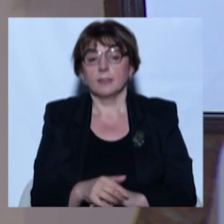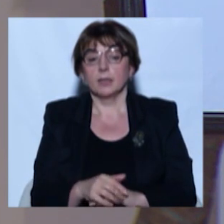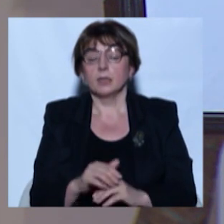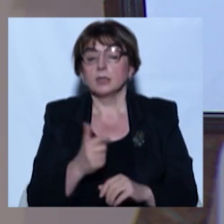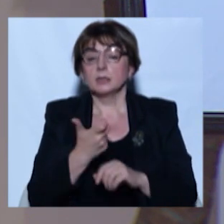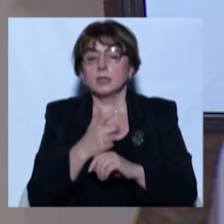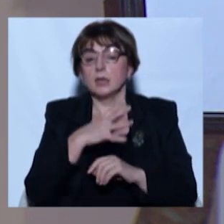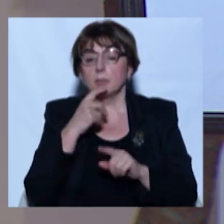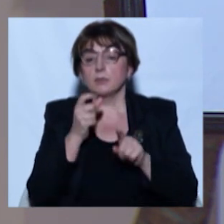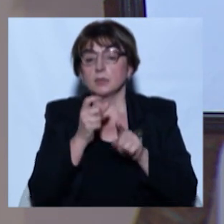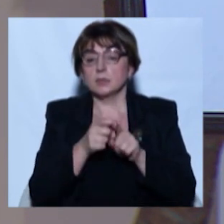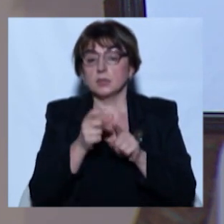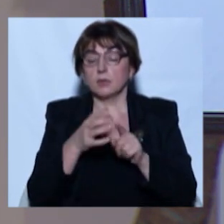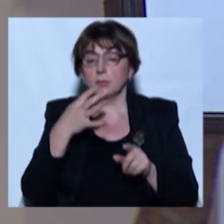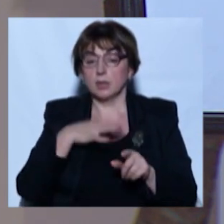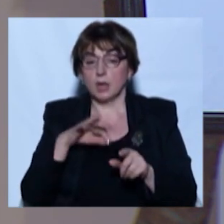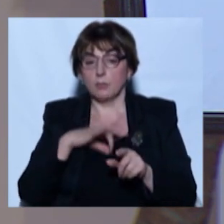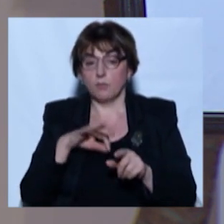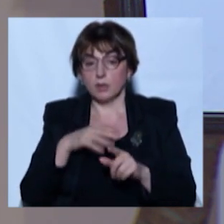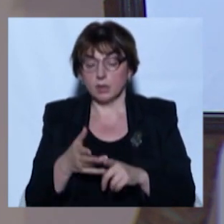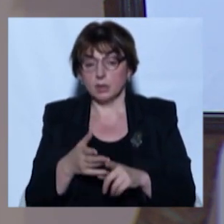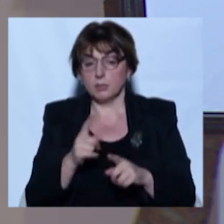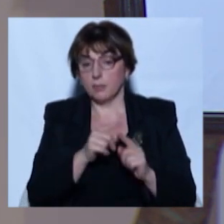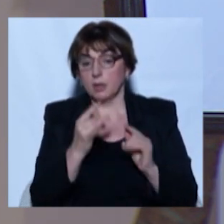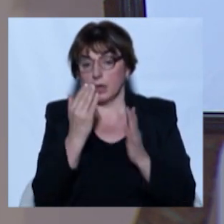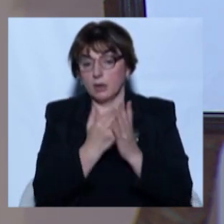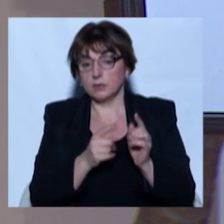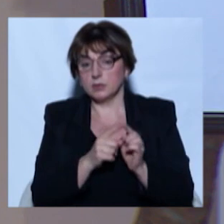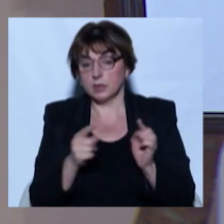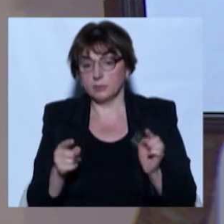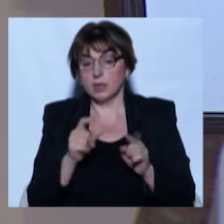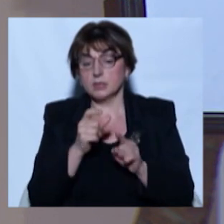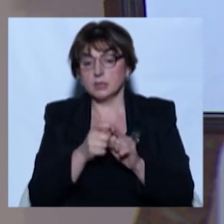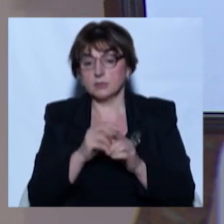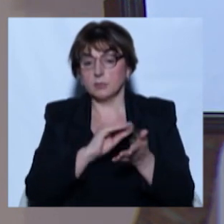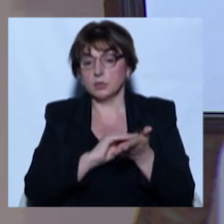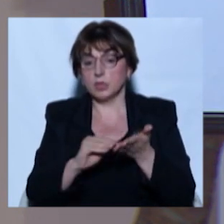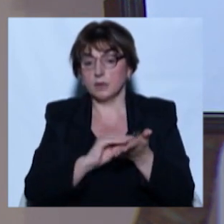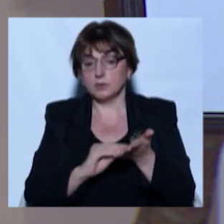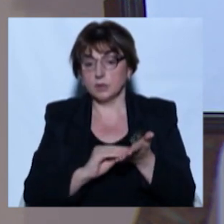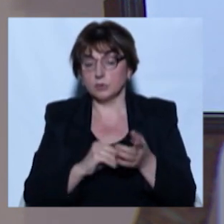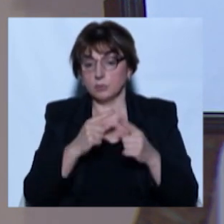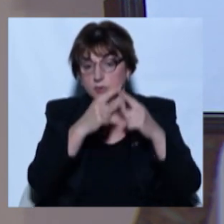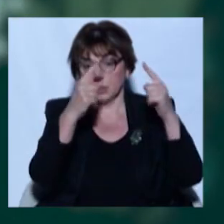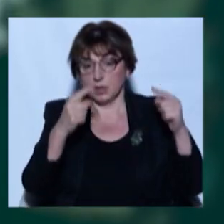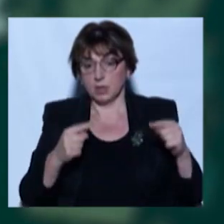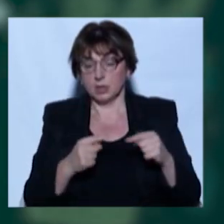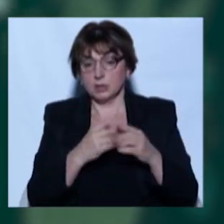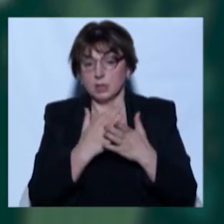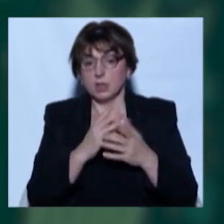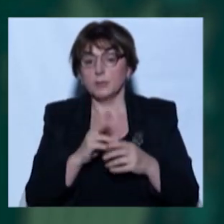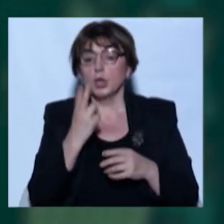ძალიან ბევრი ტერმინები გამოვიყენე დღეს გაკვეთილის განმავლობაში, მოდით ჩაიწერეთ ეს ტერმინები, რომელსაც ახლა ეკრანზე ხედავთ. ეს